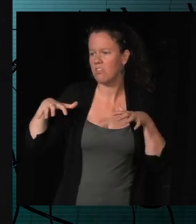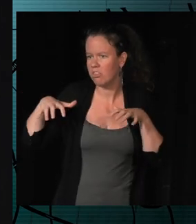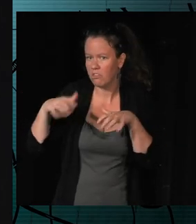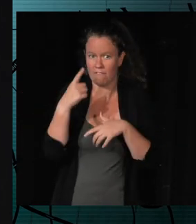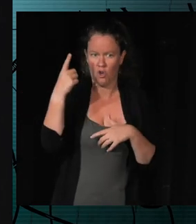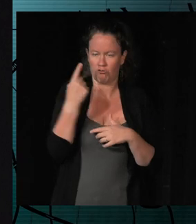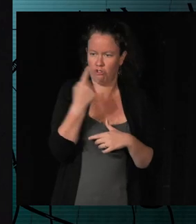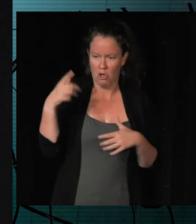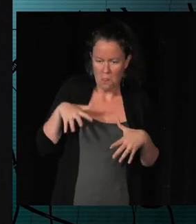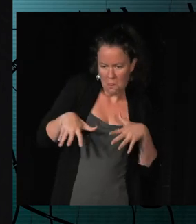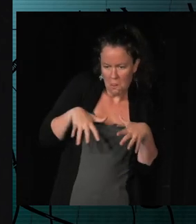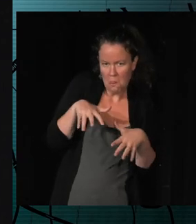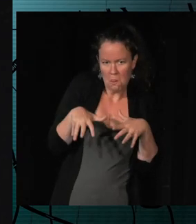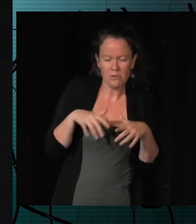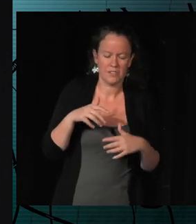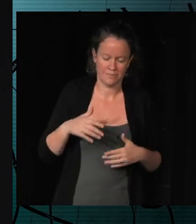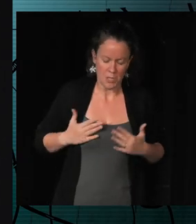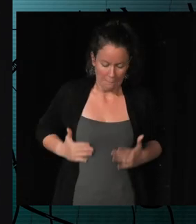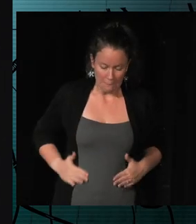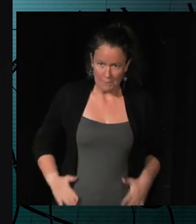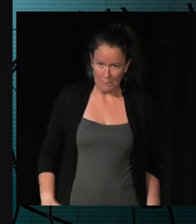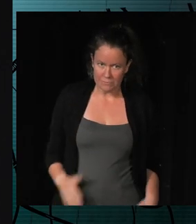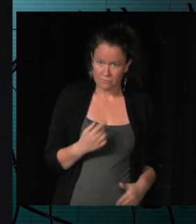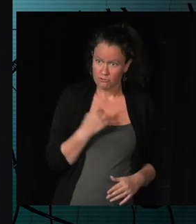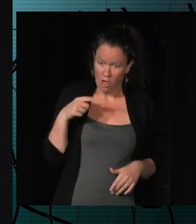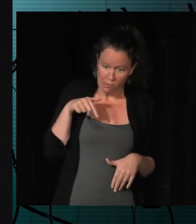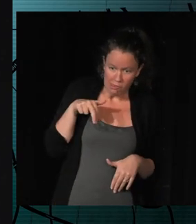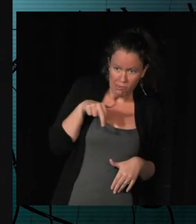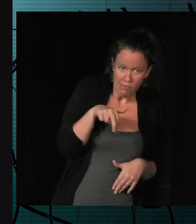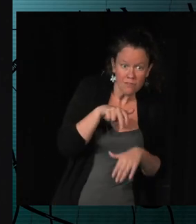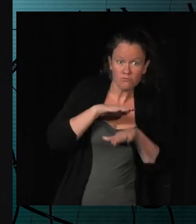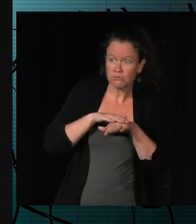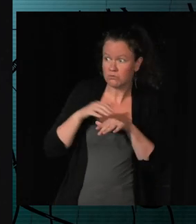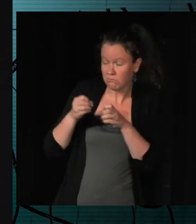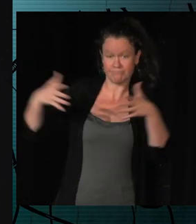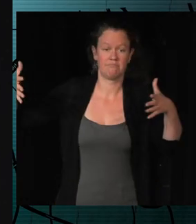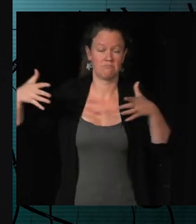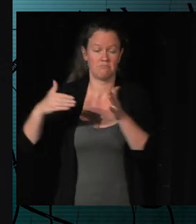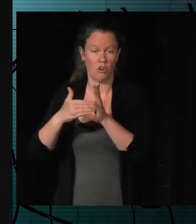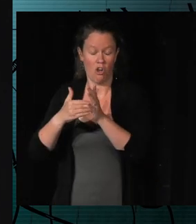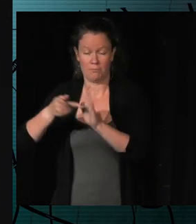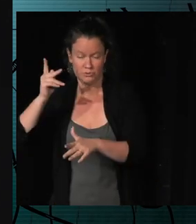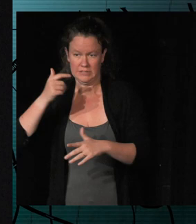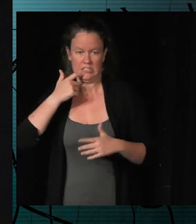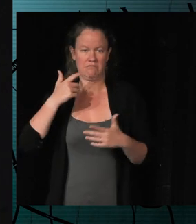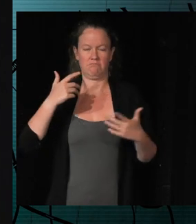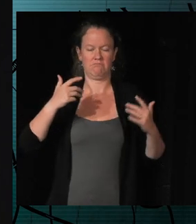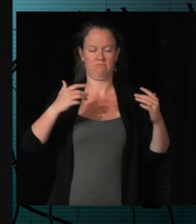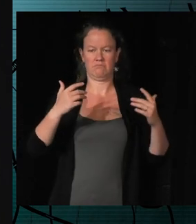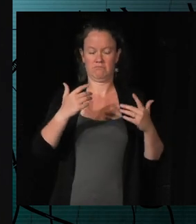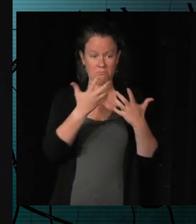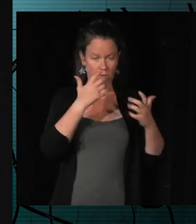qui arrivent donc ça c'est un des aspects qui sont je trouve un peu dommage parce que ça accentue presque trop le côté schématique par rapport au jeu qu'il est moins